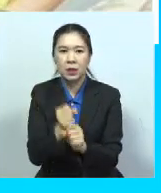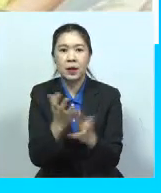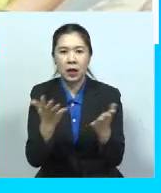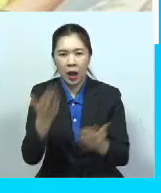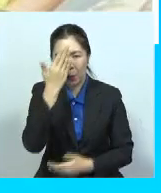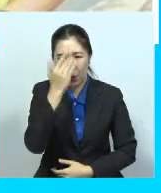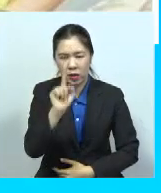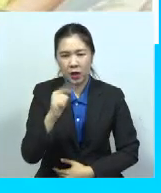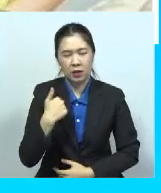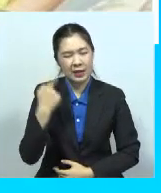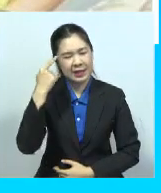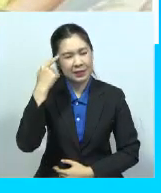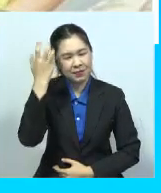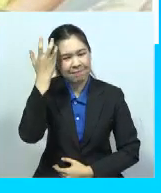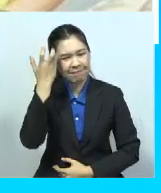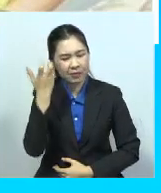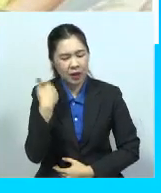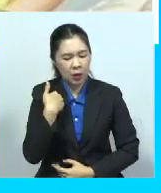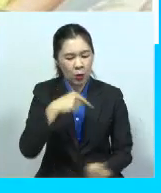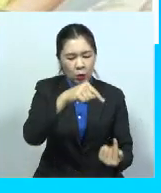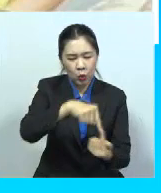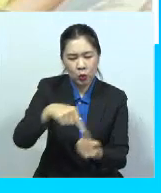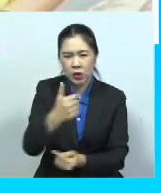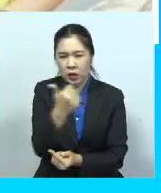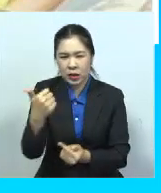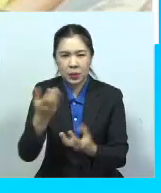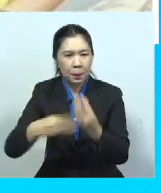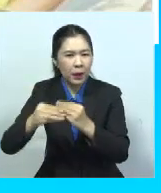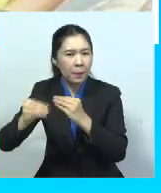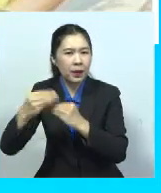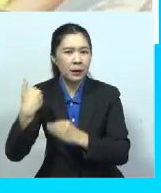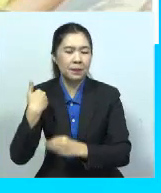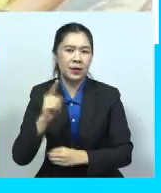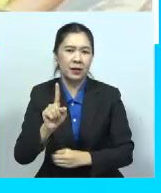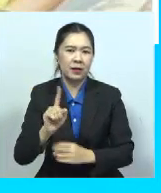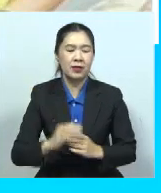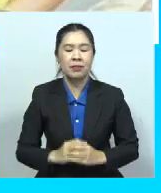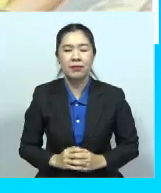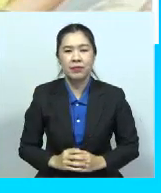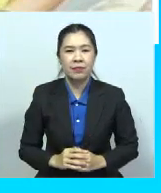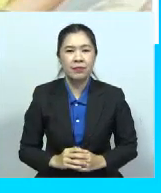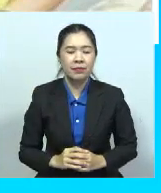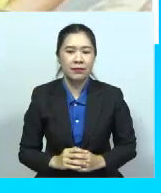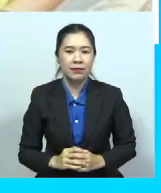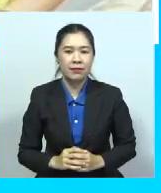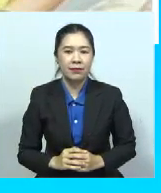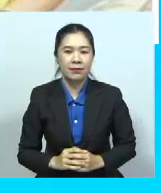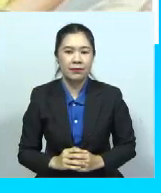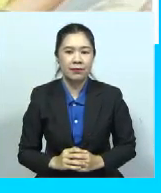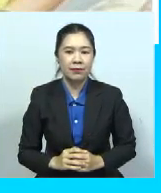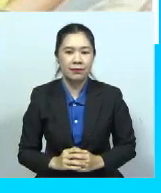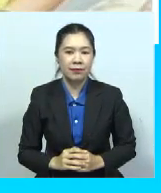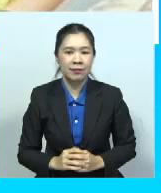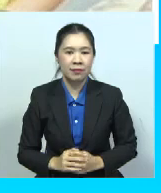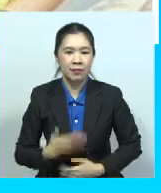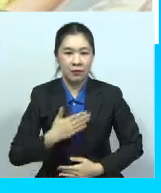ชื่อว่าหลายคนจะอาจจะกังวลว่าจะมีระเบิดในจุดอื่นๆเพิ่มเติมอีกหรือเปล่าอะค่ะ ค่ะเจ้าหน้าที่เมื่อสักครู่นี้นะคะ